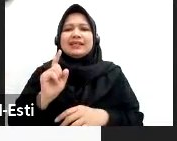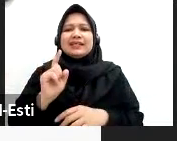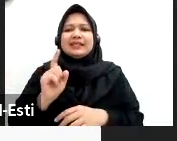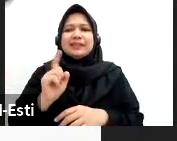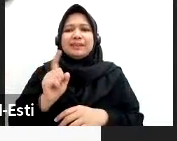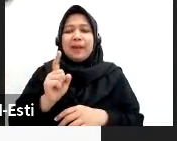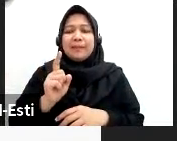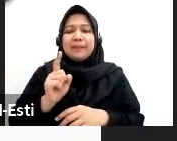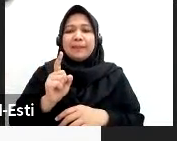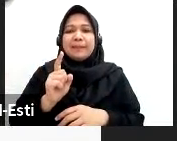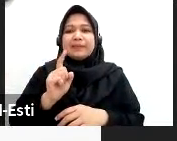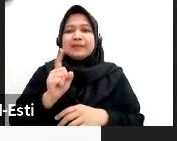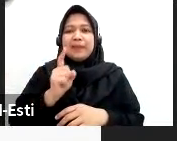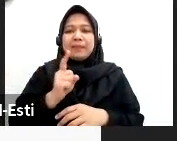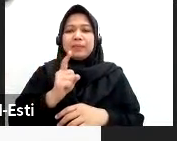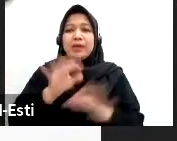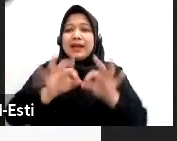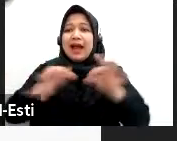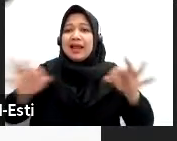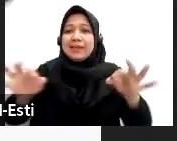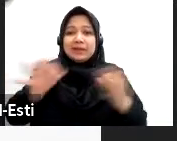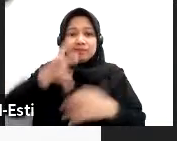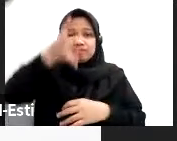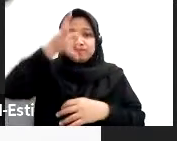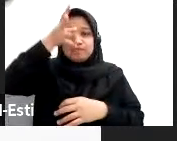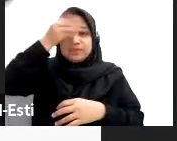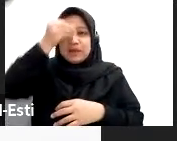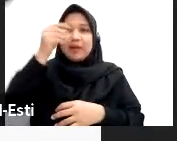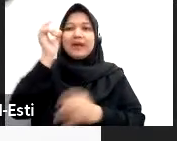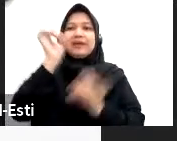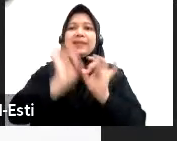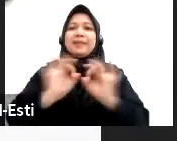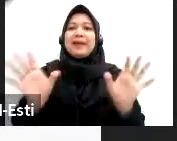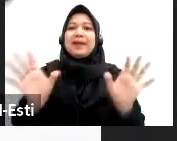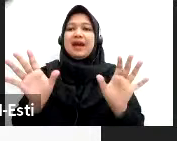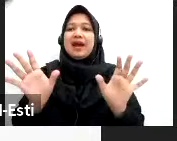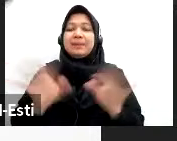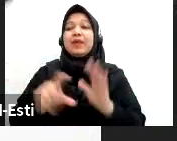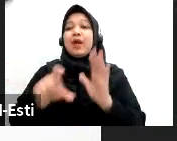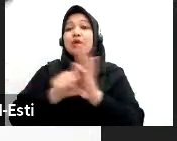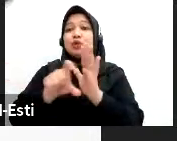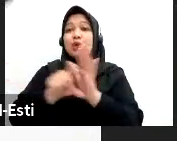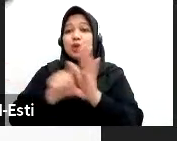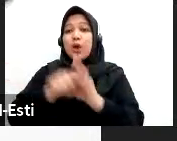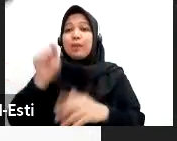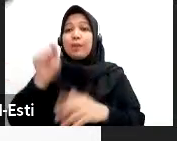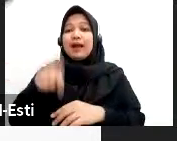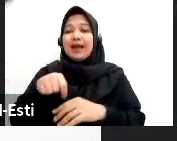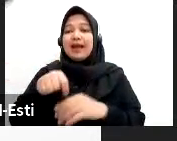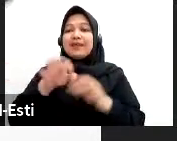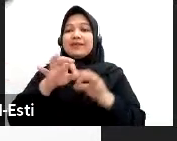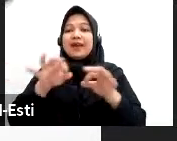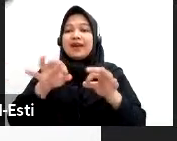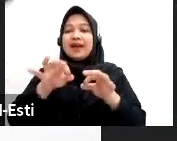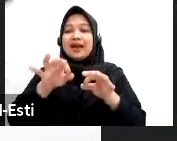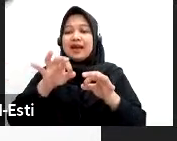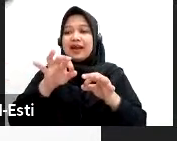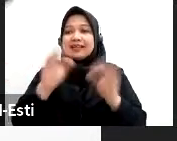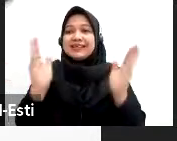kedalam bahasa jadi misalnya misalnya penggunaan frasa Ed